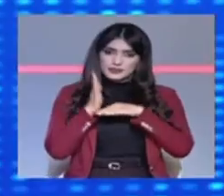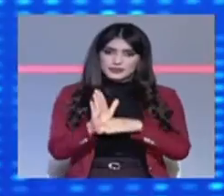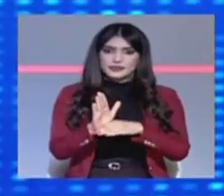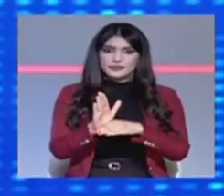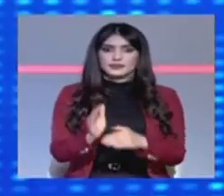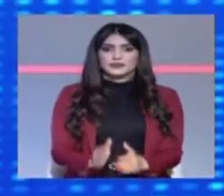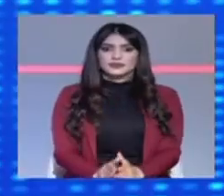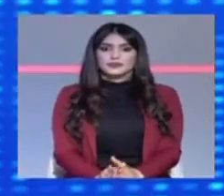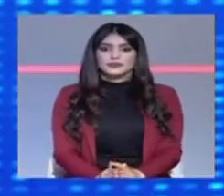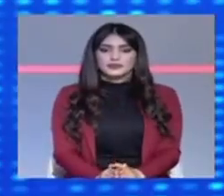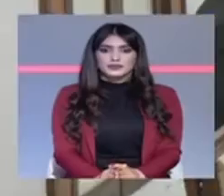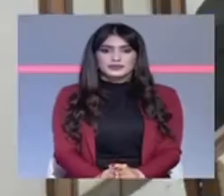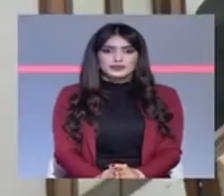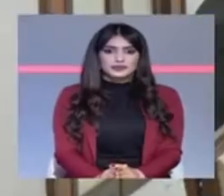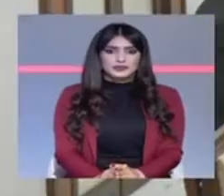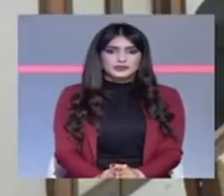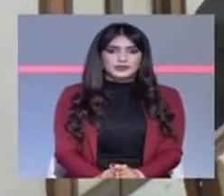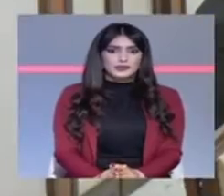المشرع